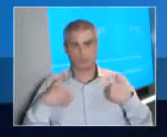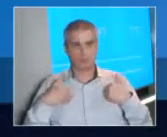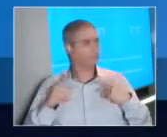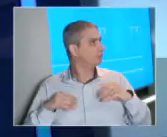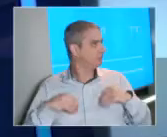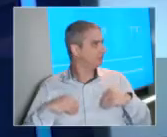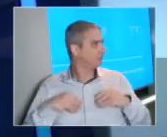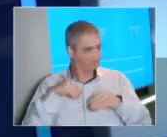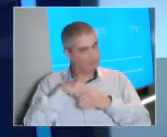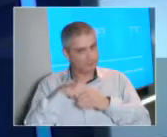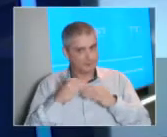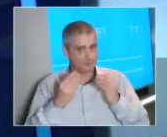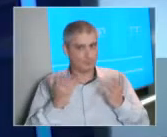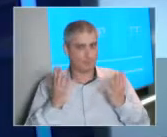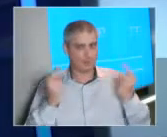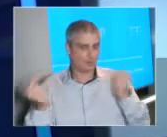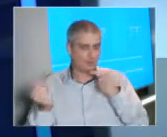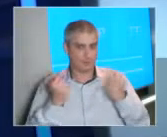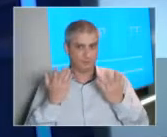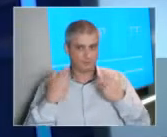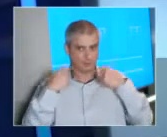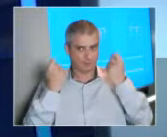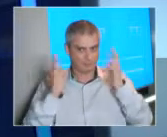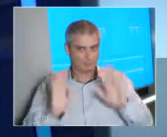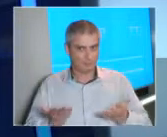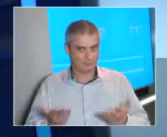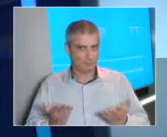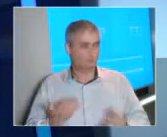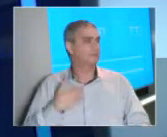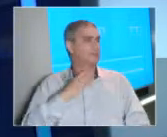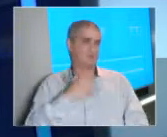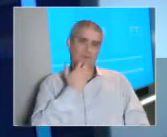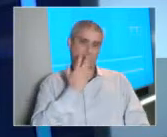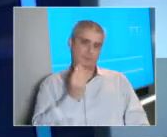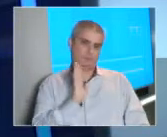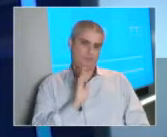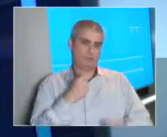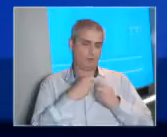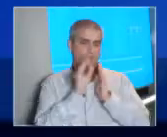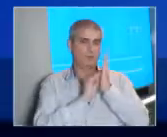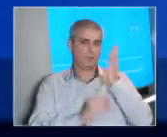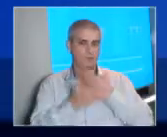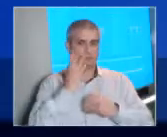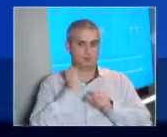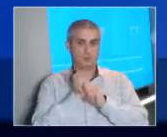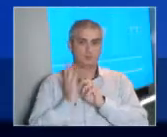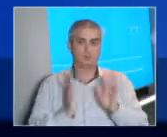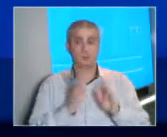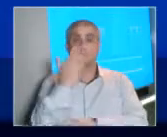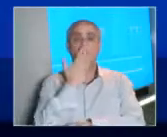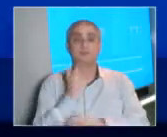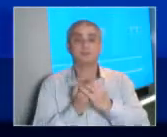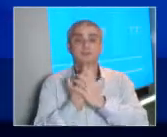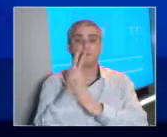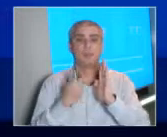מסכימים נכנסים לדברים, ככה זה, זאת התרבות הטלוויזיונית. אני חייב להסביר קודם כל לגבי נתוני העלייה, חייבים לעשות פה סדר. מדינת ישראל